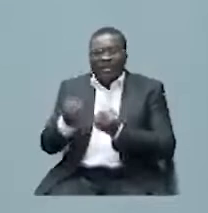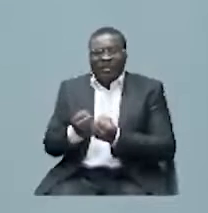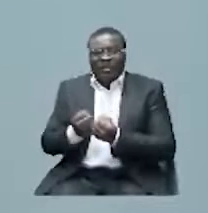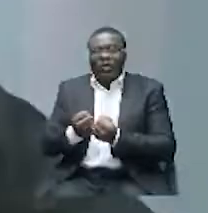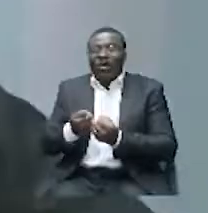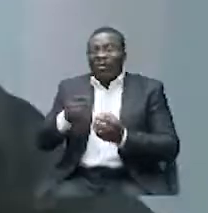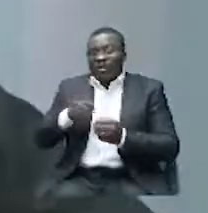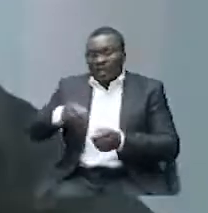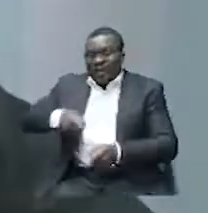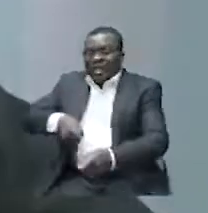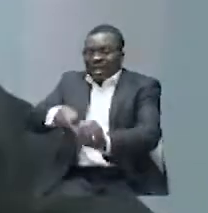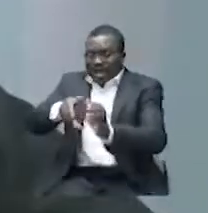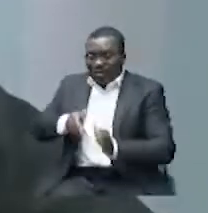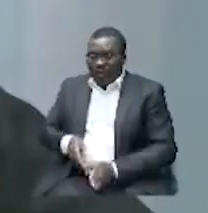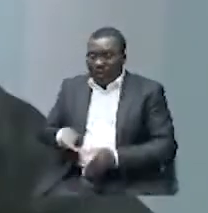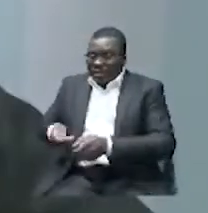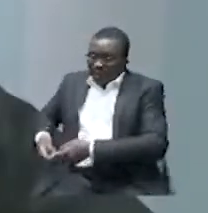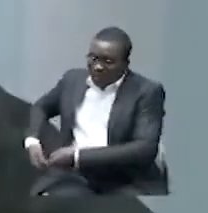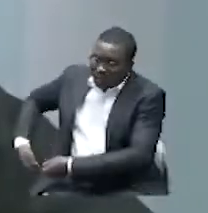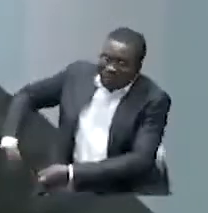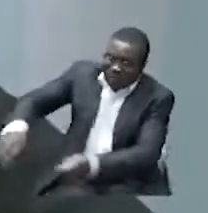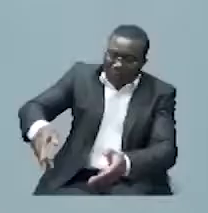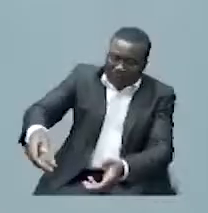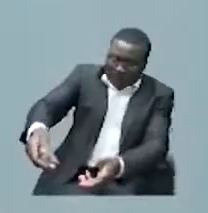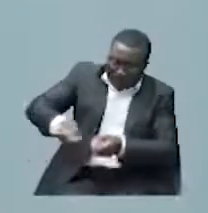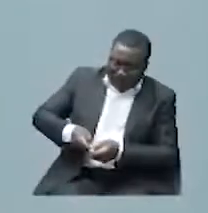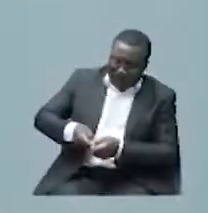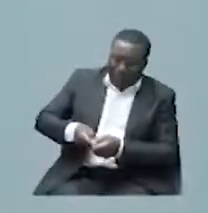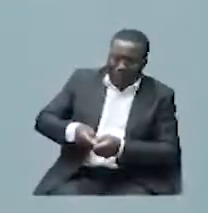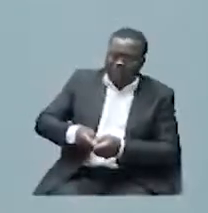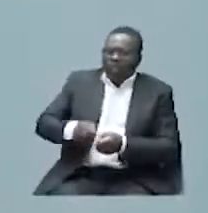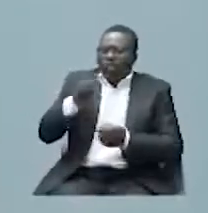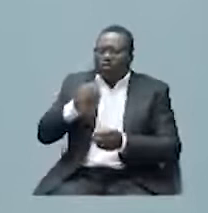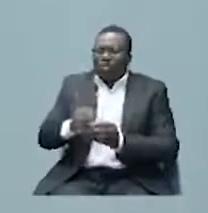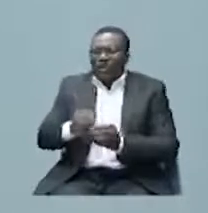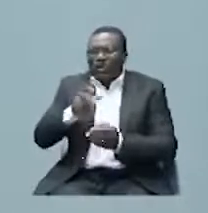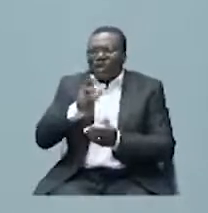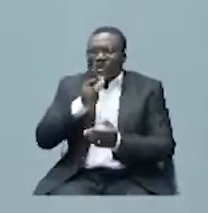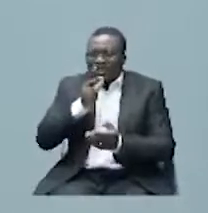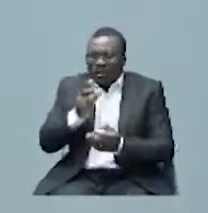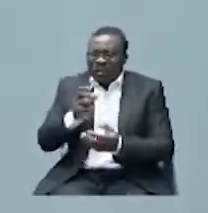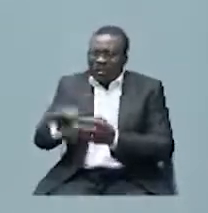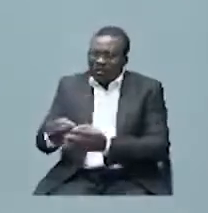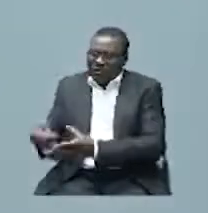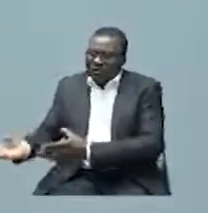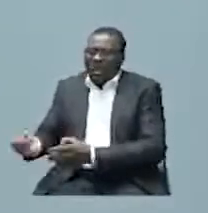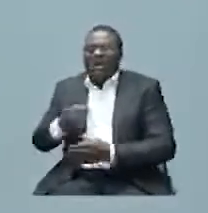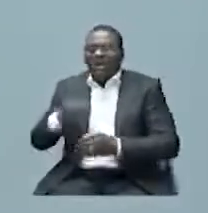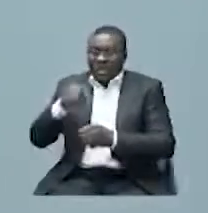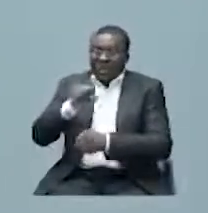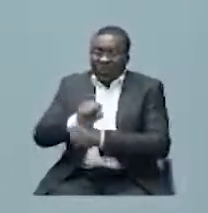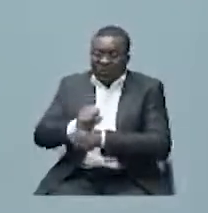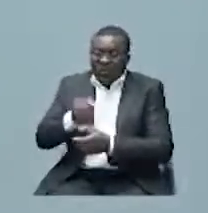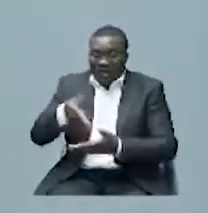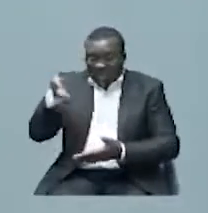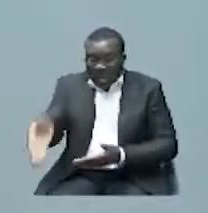pêche, l'élevage ou le travail de la terre, sont pourvoyeurs de richesse et d'emplois. J'ai donné dans